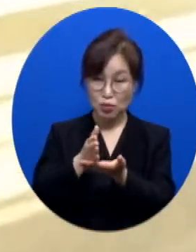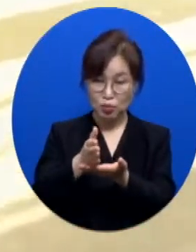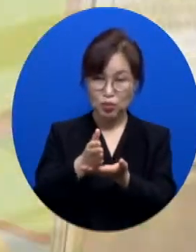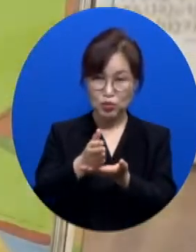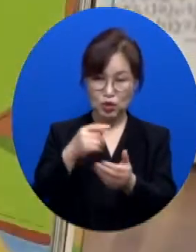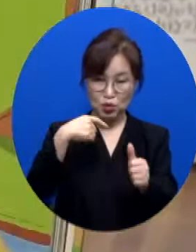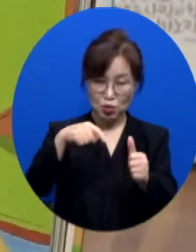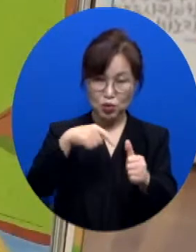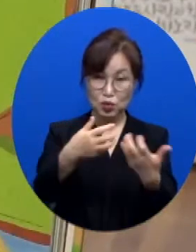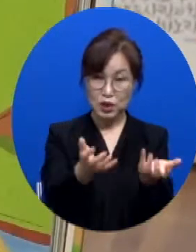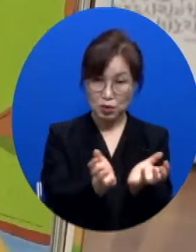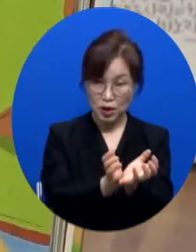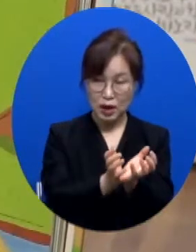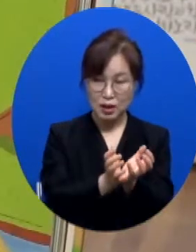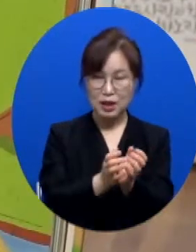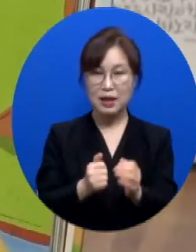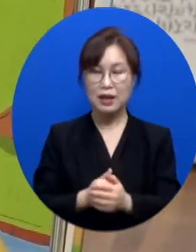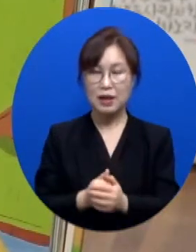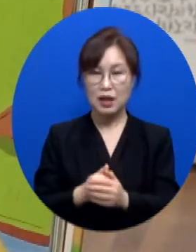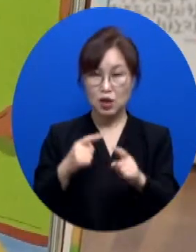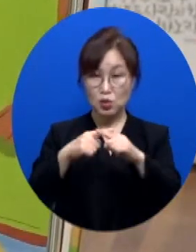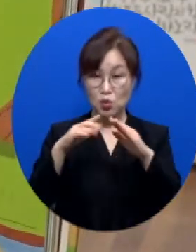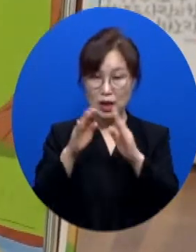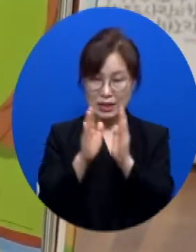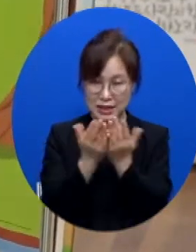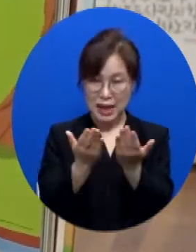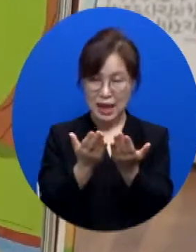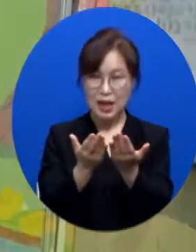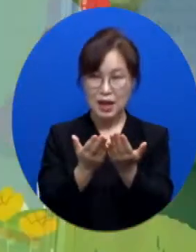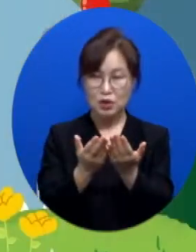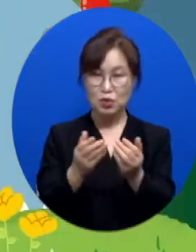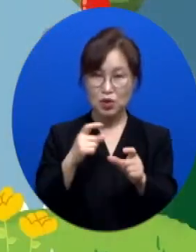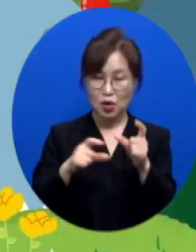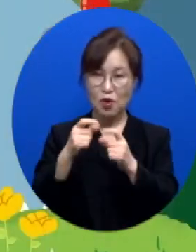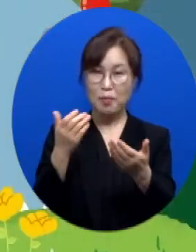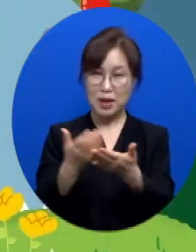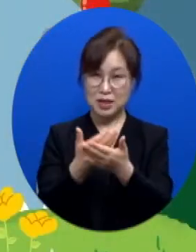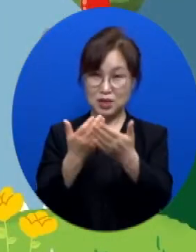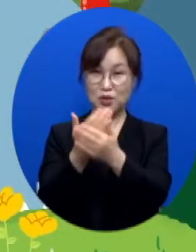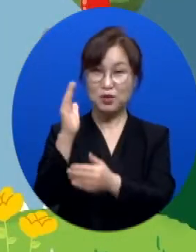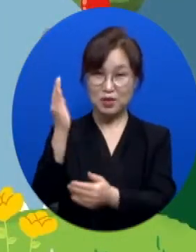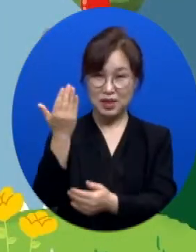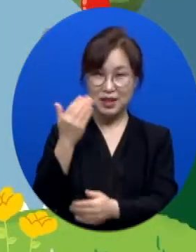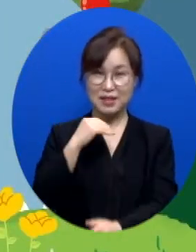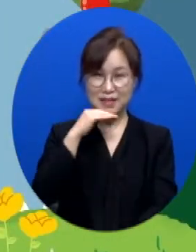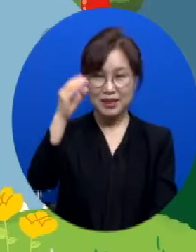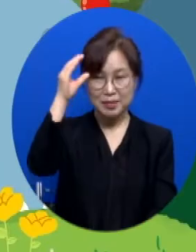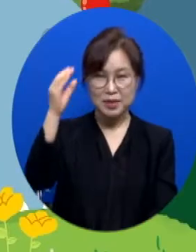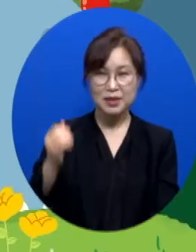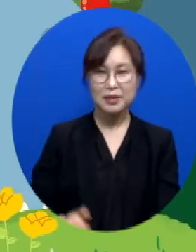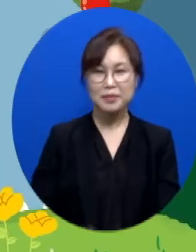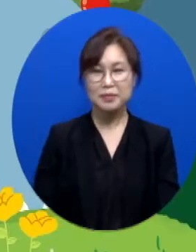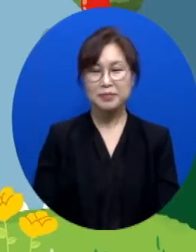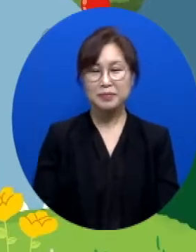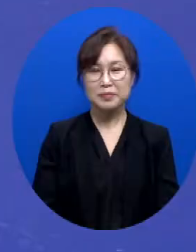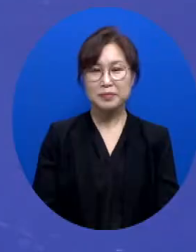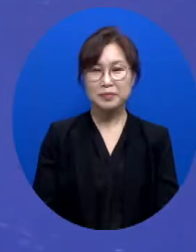노하우가 다음 세대 공과교재 사역에 활력을 불고 있습니다. CTS 뉴스 이현지입니다.